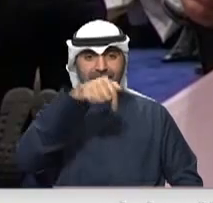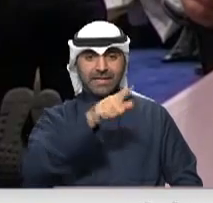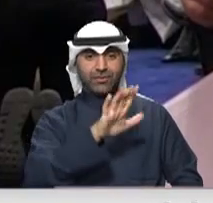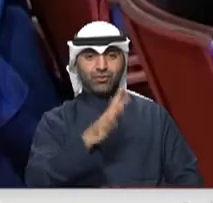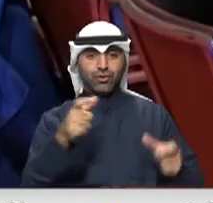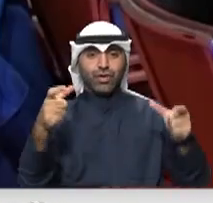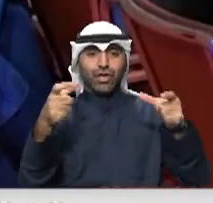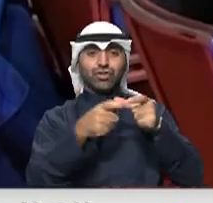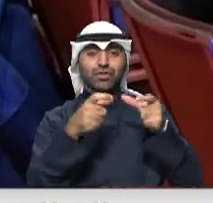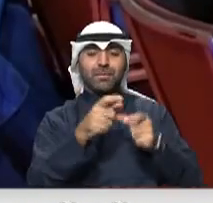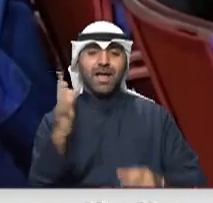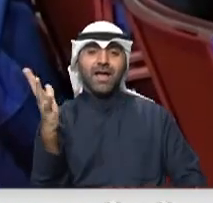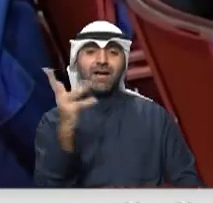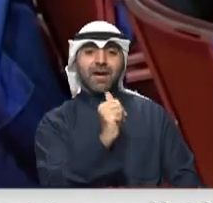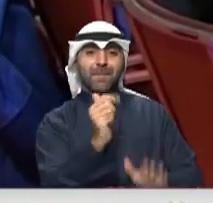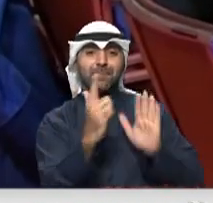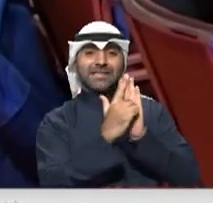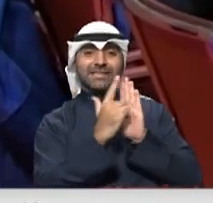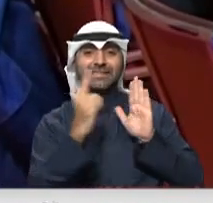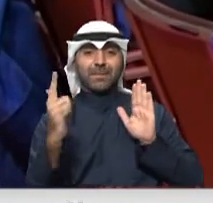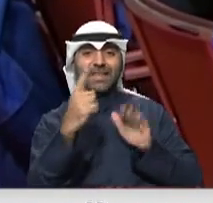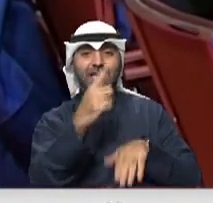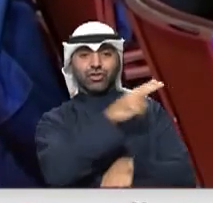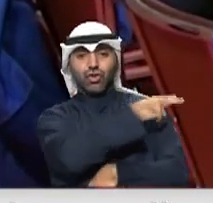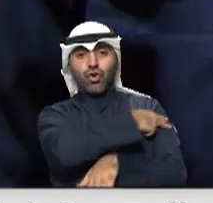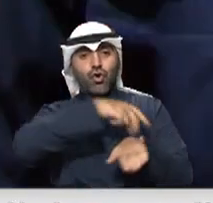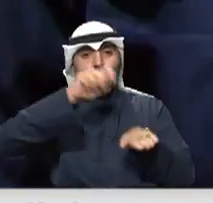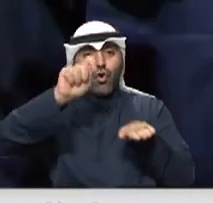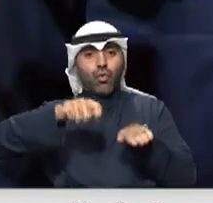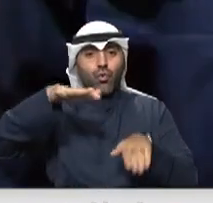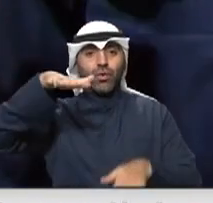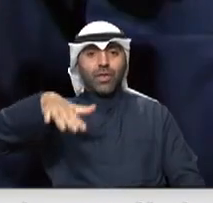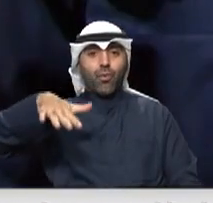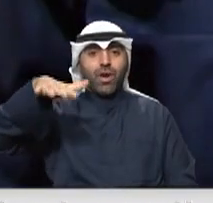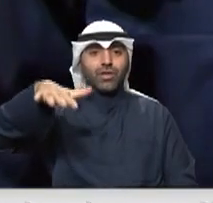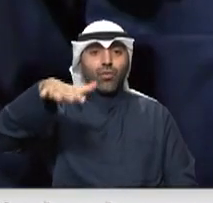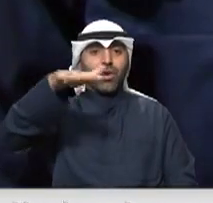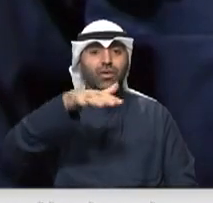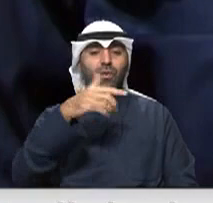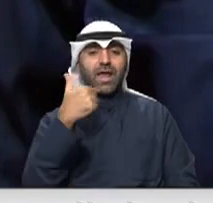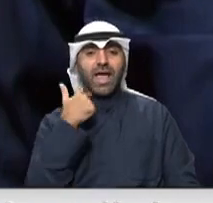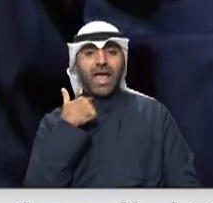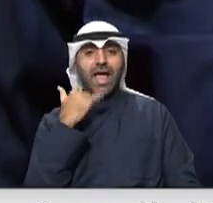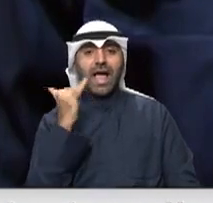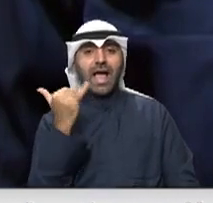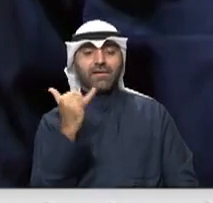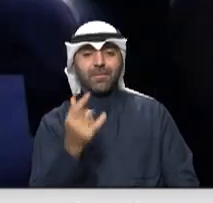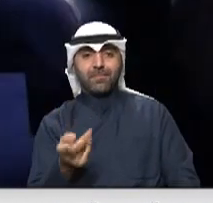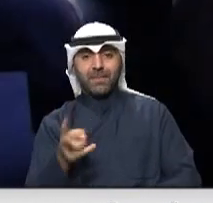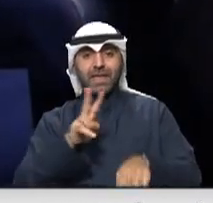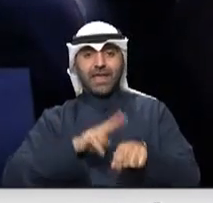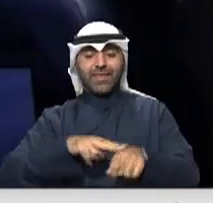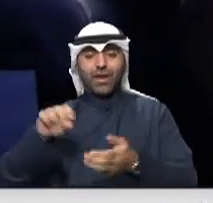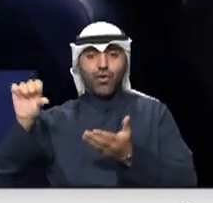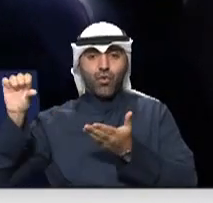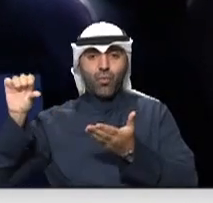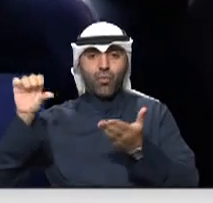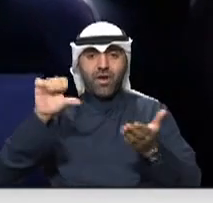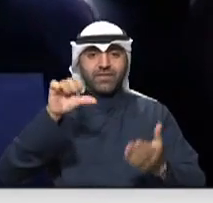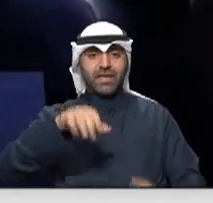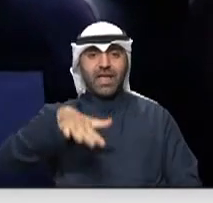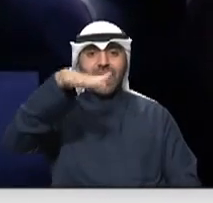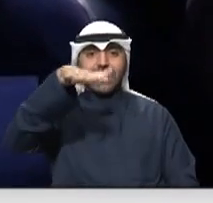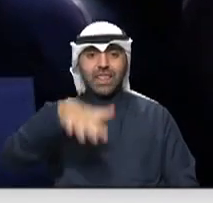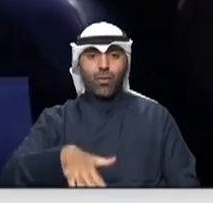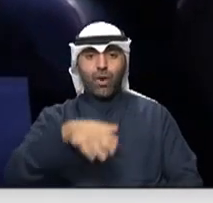والتنمية جلسات تحضيرية تم خلالها منح دولة الكويت 3 مقاعد في 3 لجان